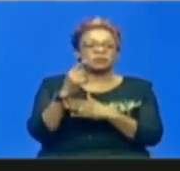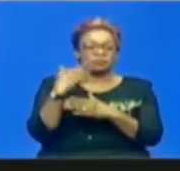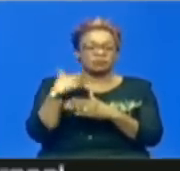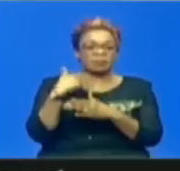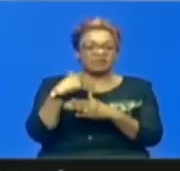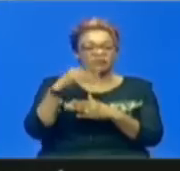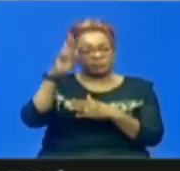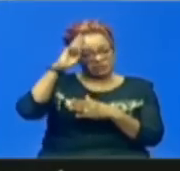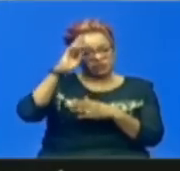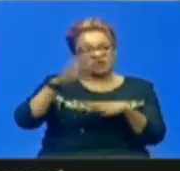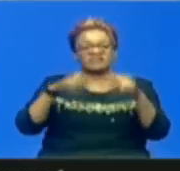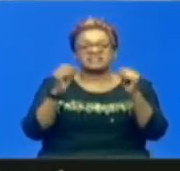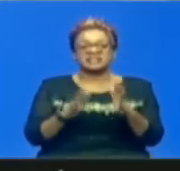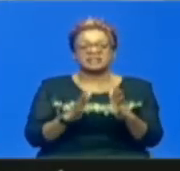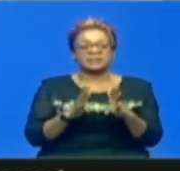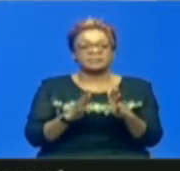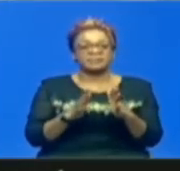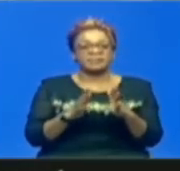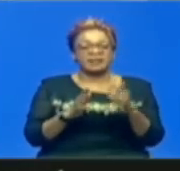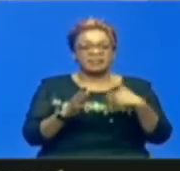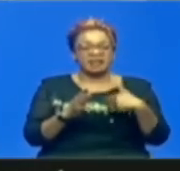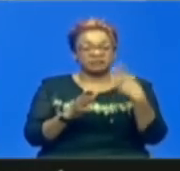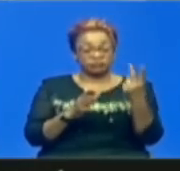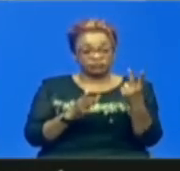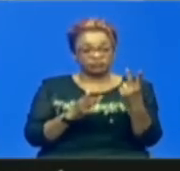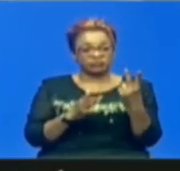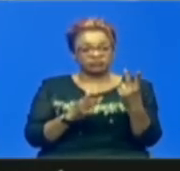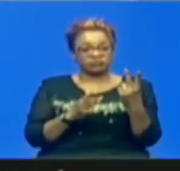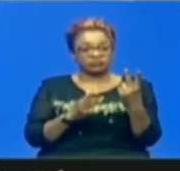wa polisi. There are two in number.